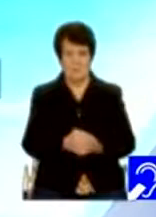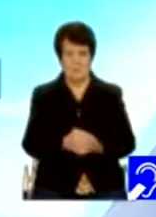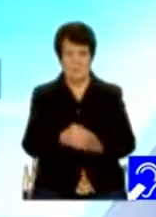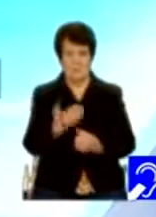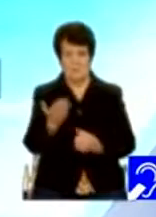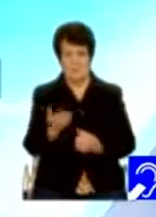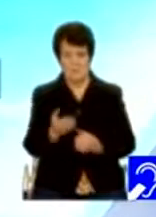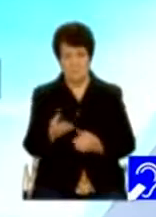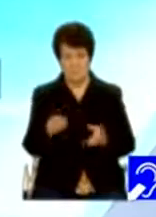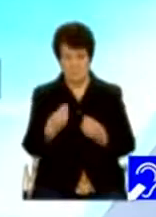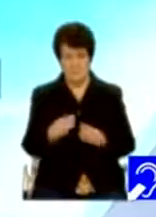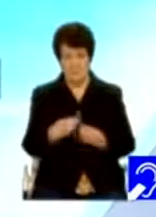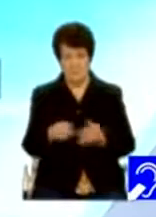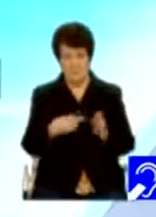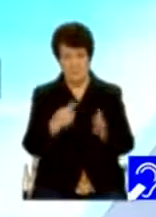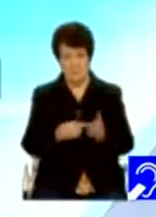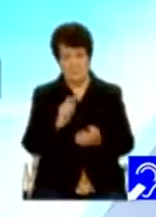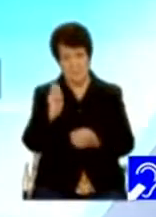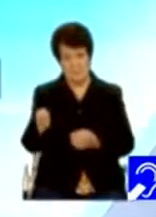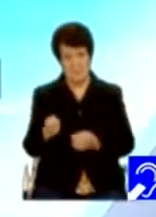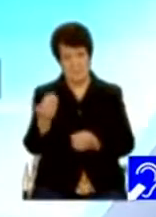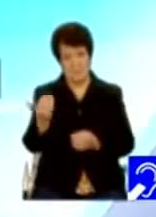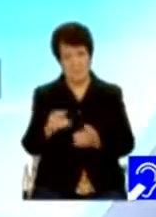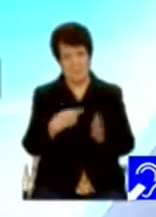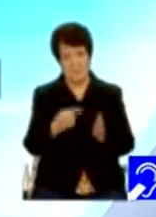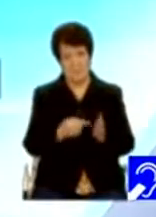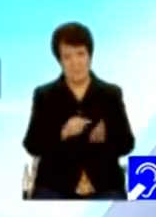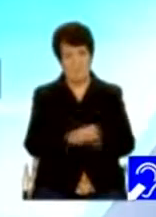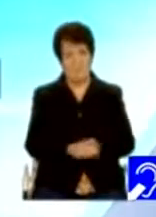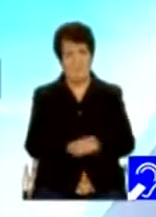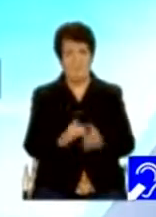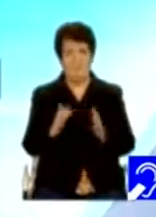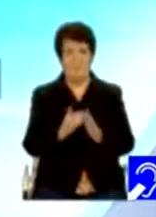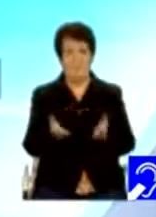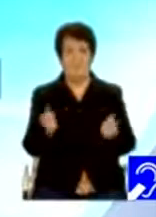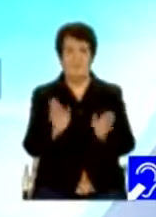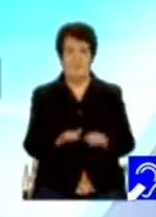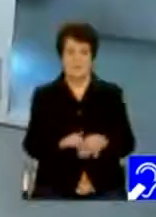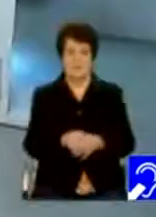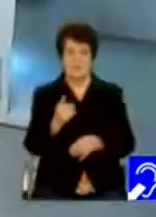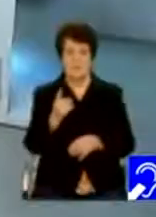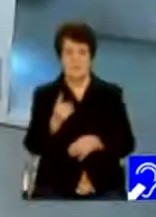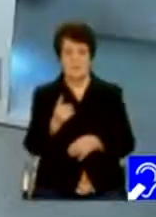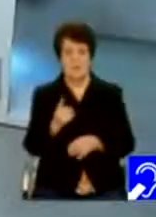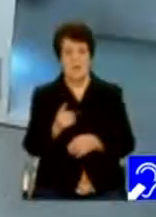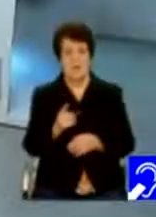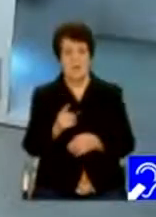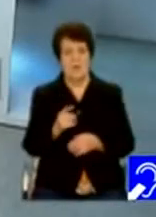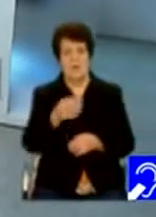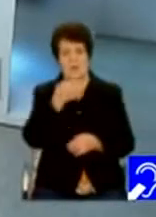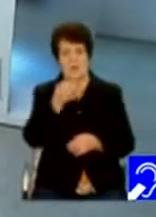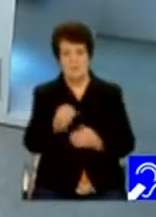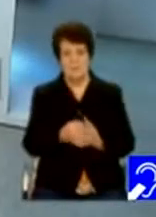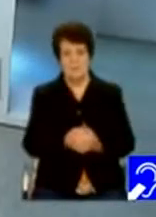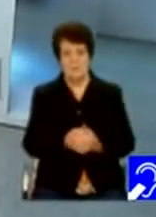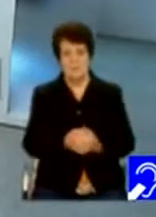întrebarea, să-mi acordați timp să dau o întrebare, domnule Grisco, pentru că cei de acasă au rămas nedumeriți și așteaptă un răspuns de la doamna Grisco. Bun,